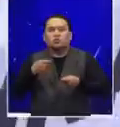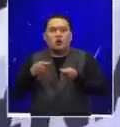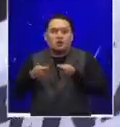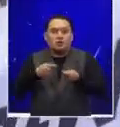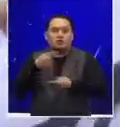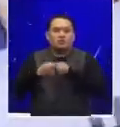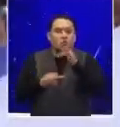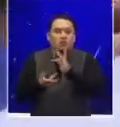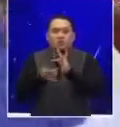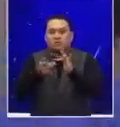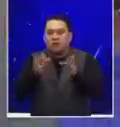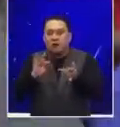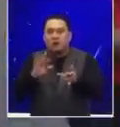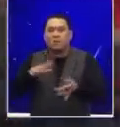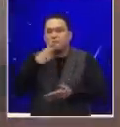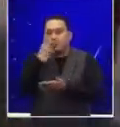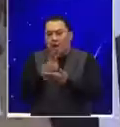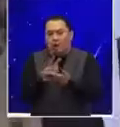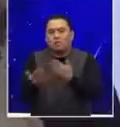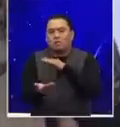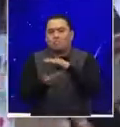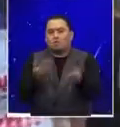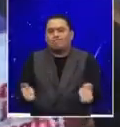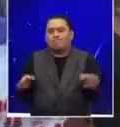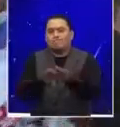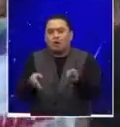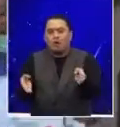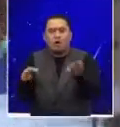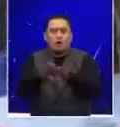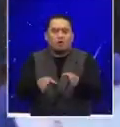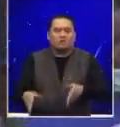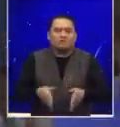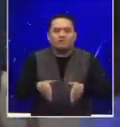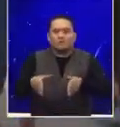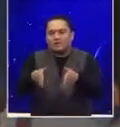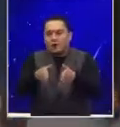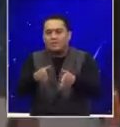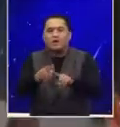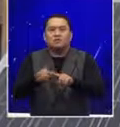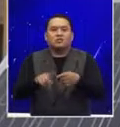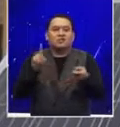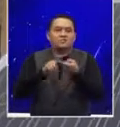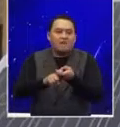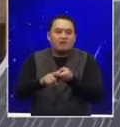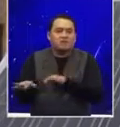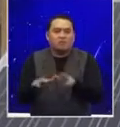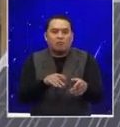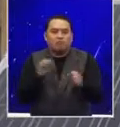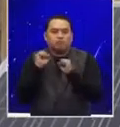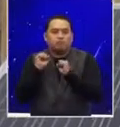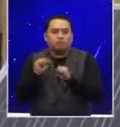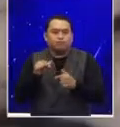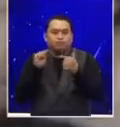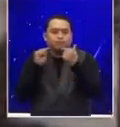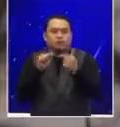через социальные сети, в которых публикуются призывы перекрывать ключевые автомагистрали. Хакеры, связанные с движением протеста,